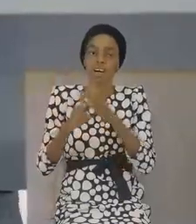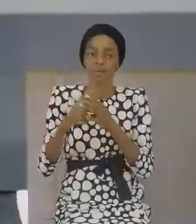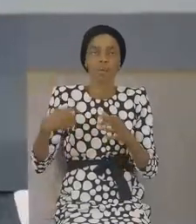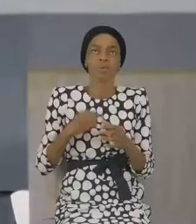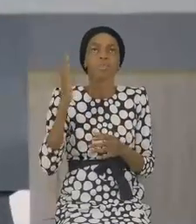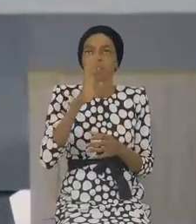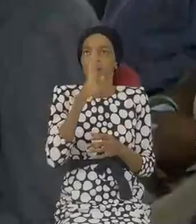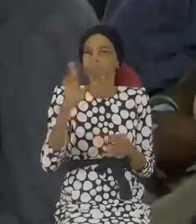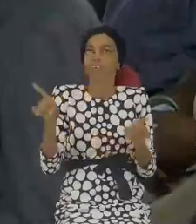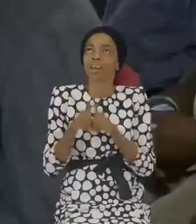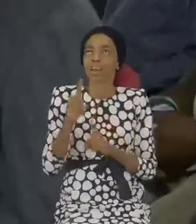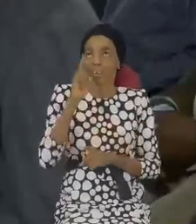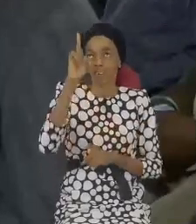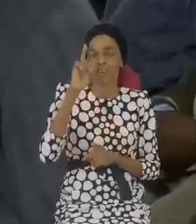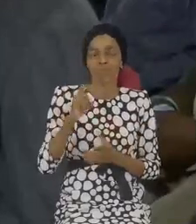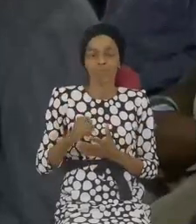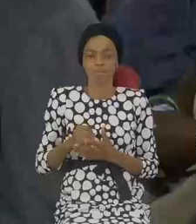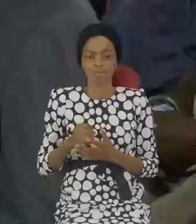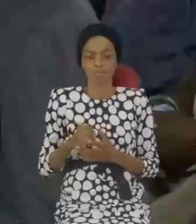Tu seras comme lui.